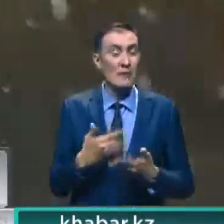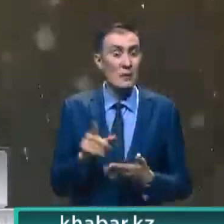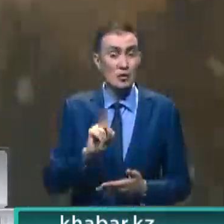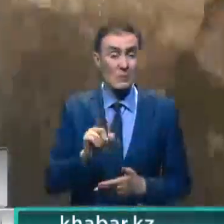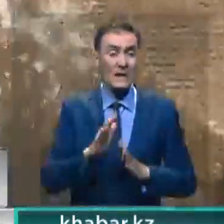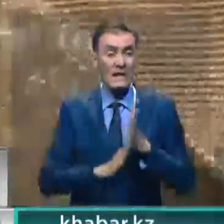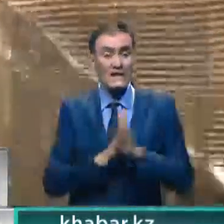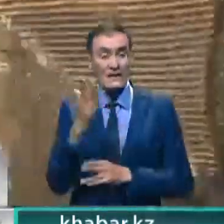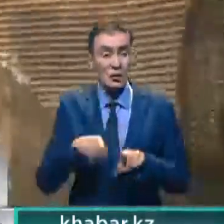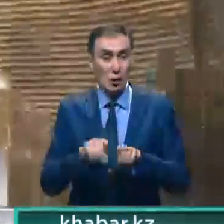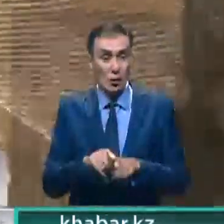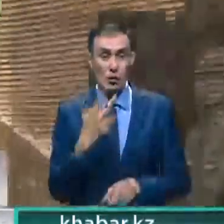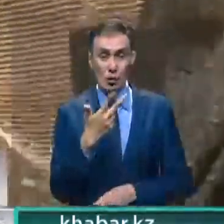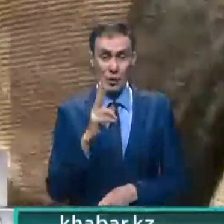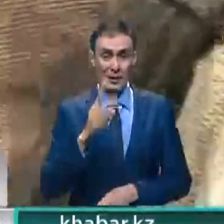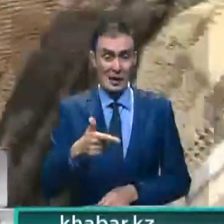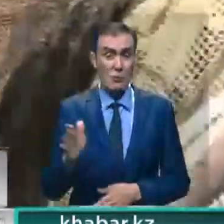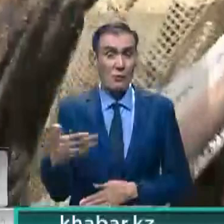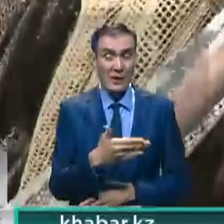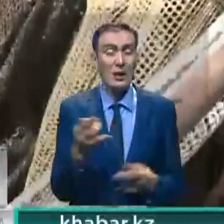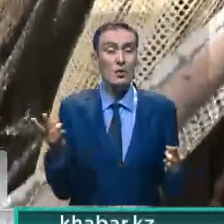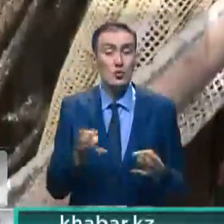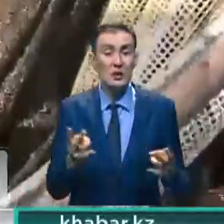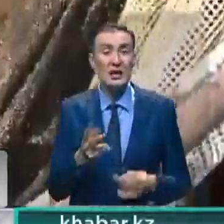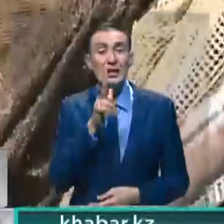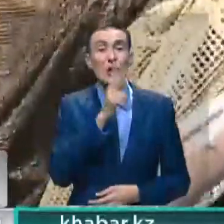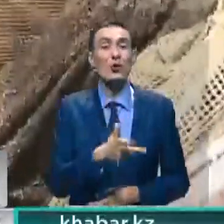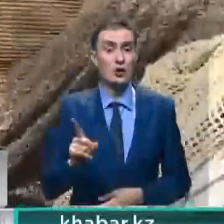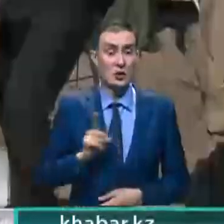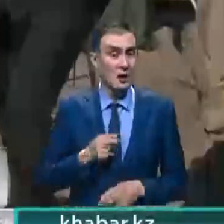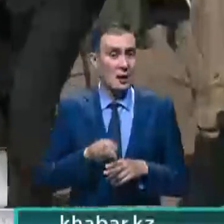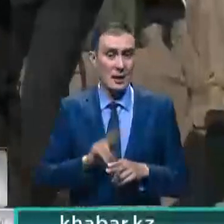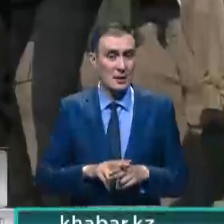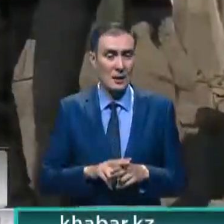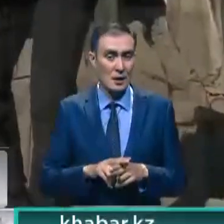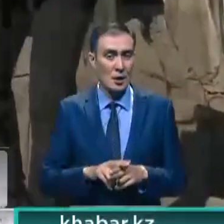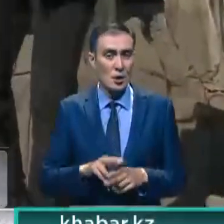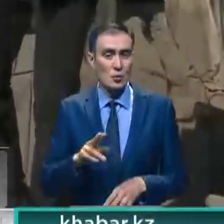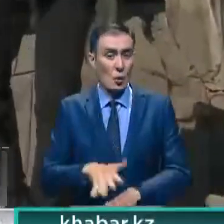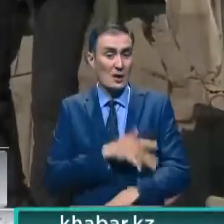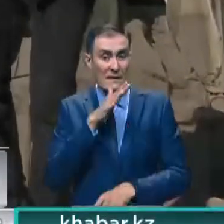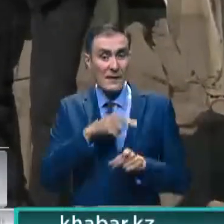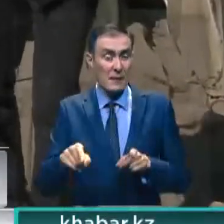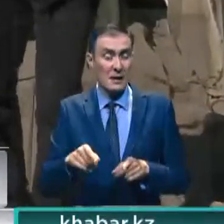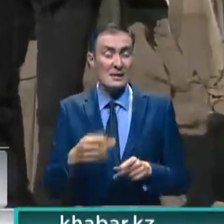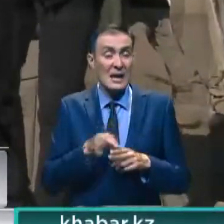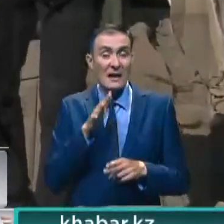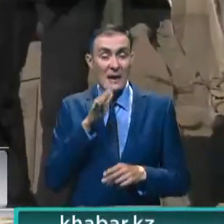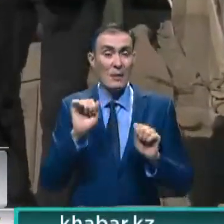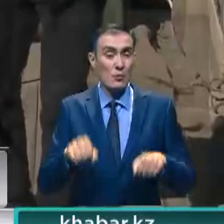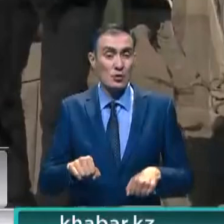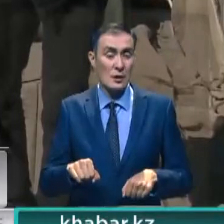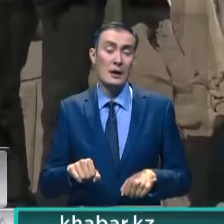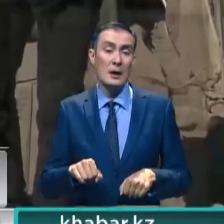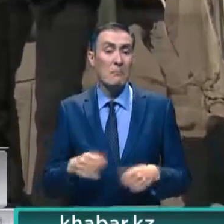чтобы вырастить вот такую 3-килограммовую форель, понадобится 3 года. Это достаточно серьезные сроки. За этот период